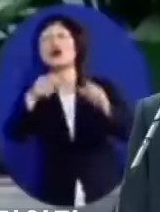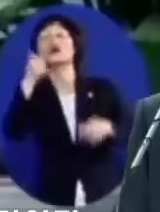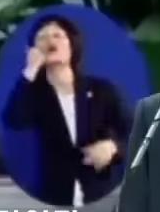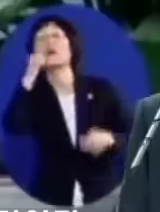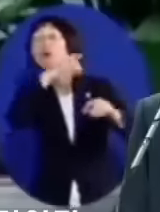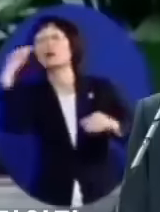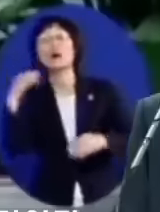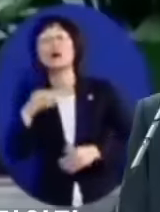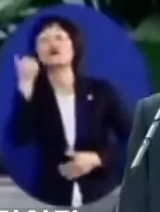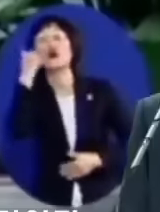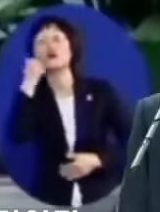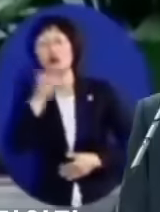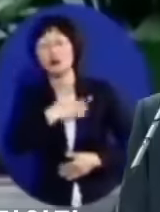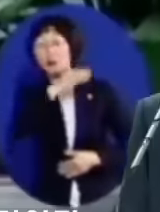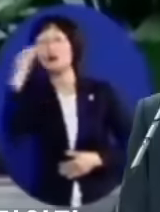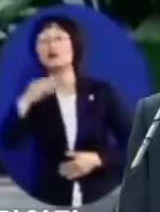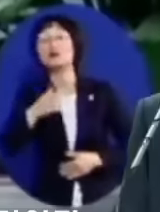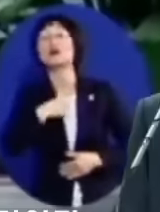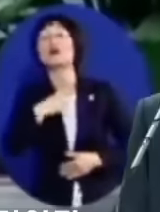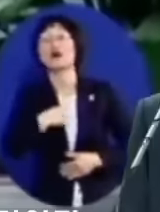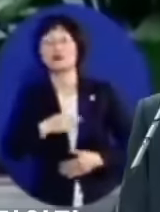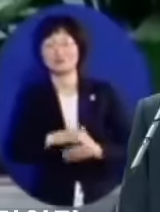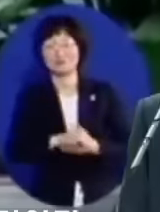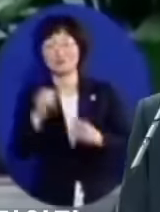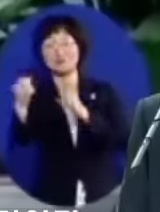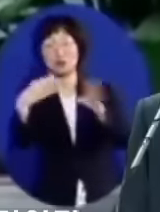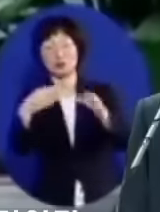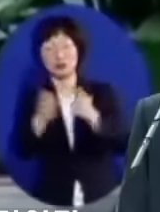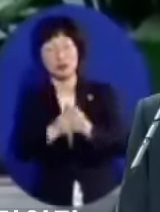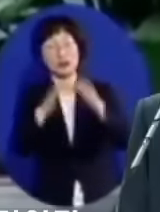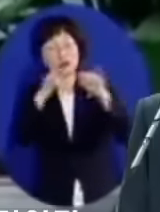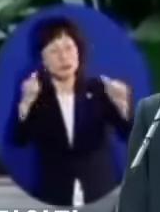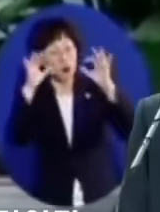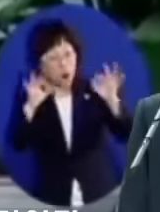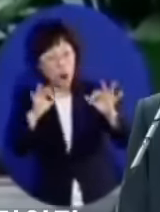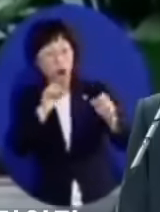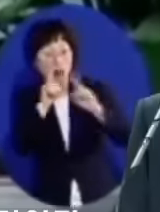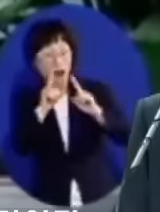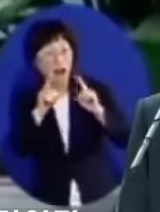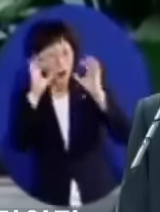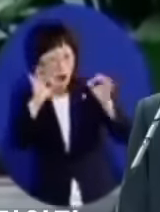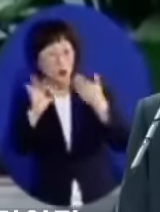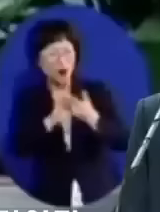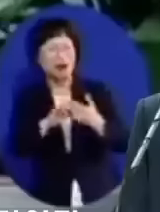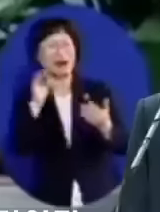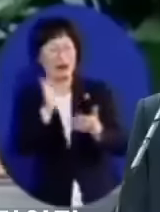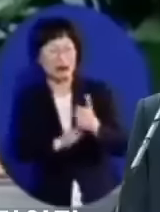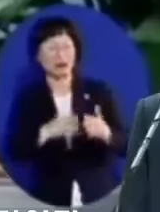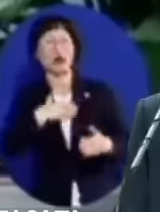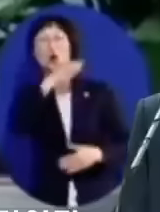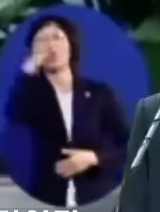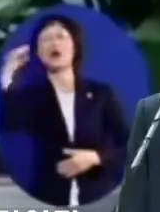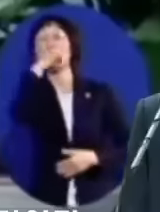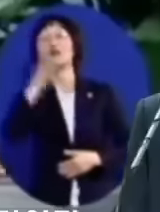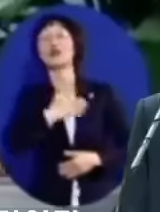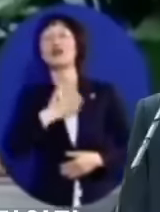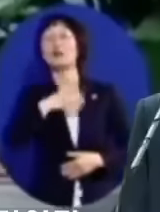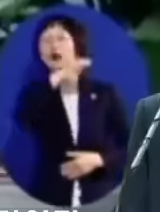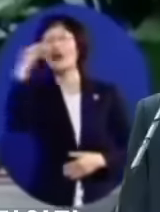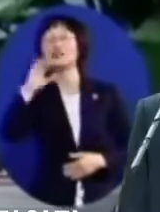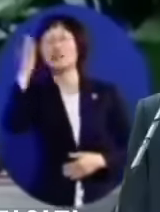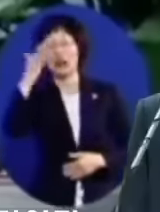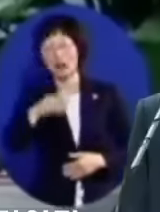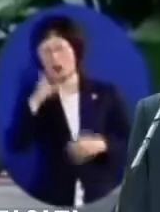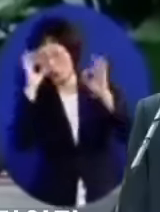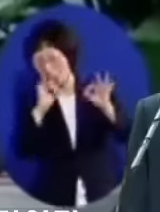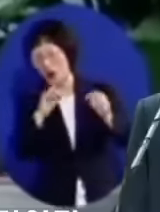사느냐? 내가 사는 것이 바르게 산다. 그러므로 사람의 말을 들어볼 때 아 자기가 올바르게 살도 자기가 바르게 산다면 고약한